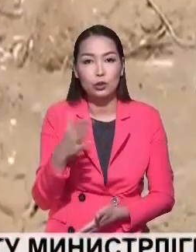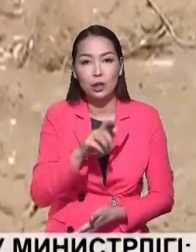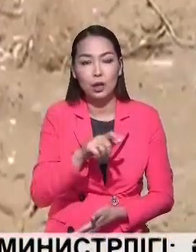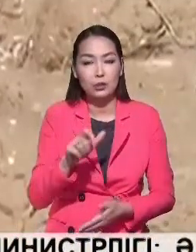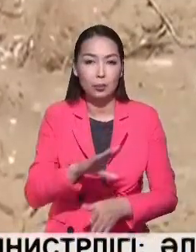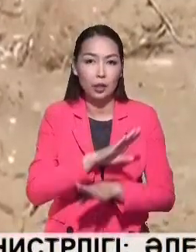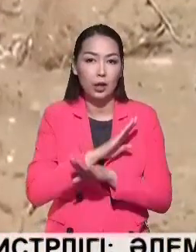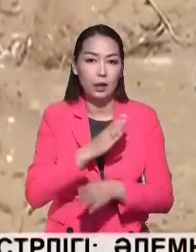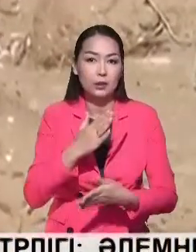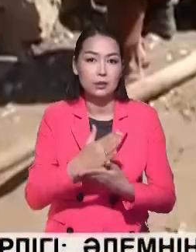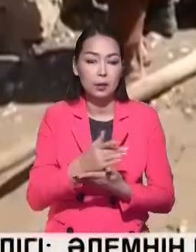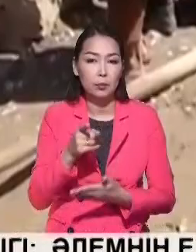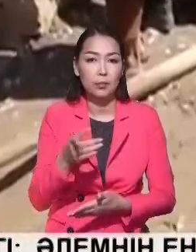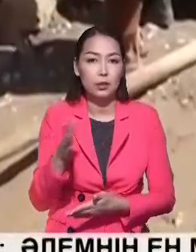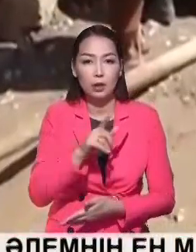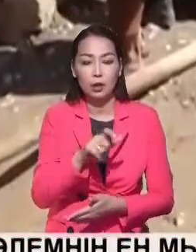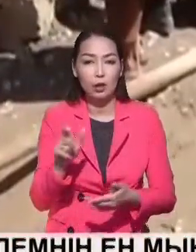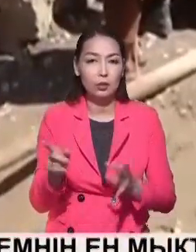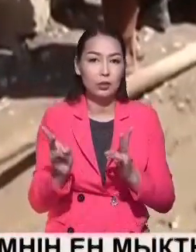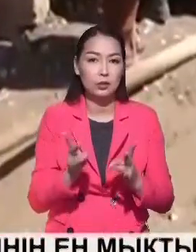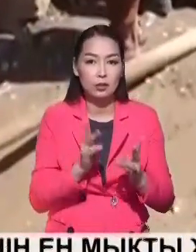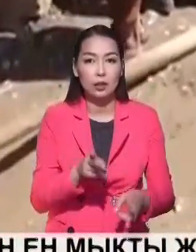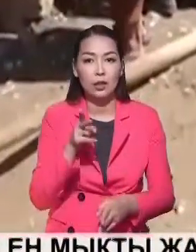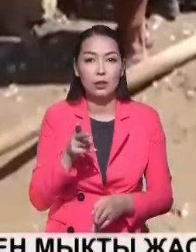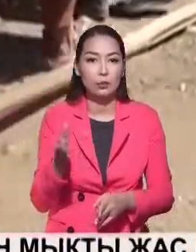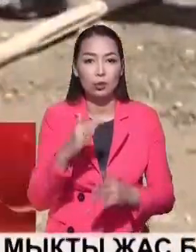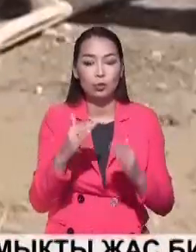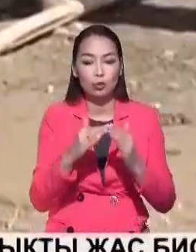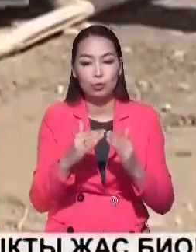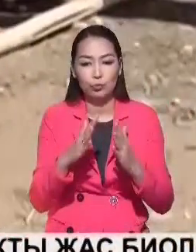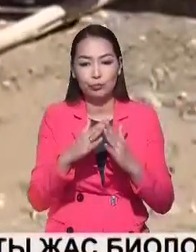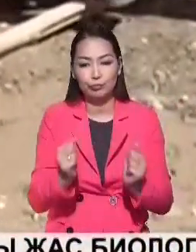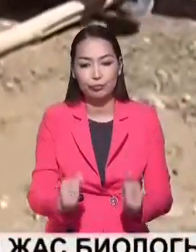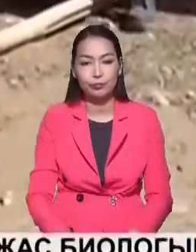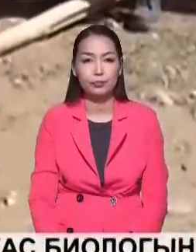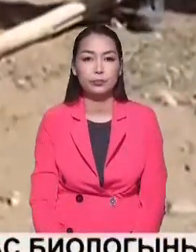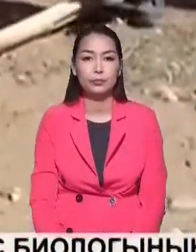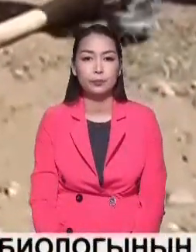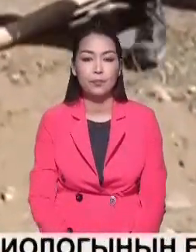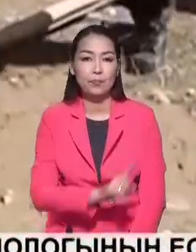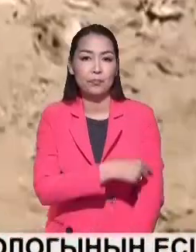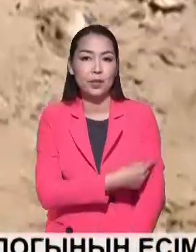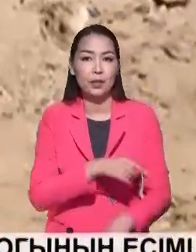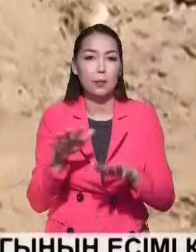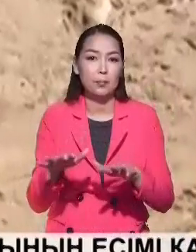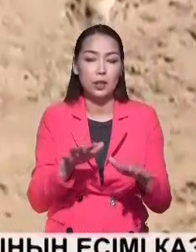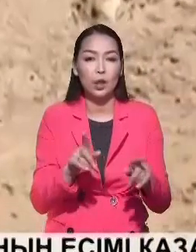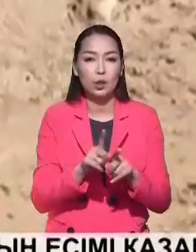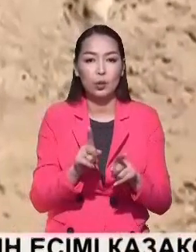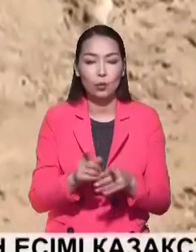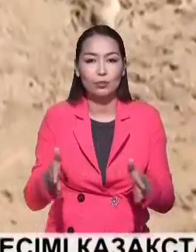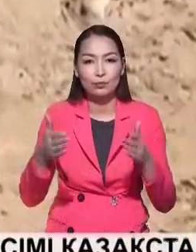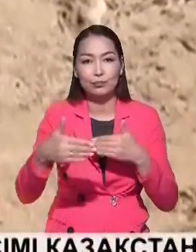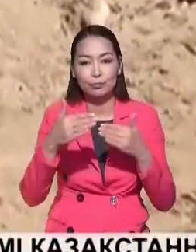адам қаза тапты. Мыңдаған тұрғын зардап шегіп 2000 үй қирап қалды. Медициналық мекемелердің де